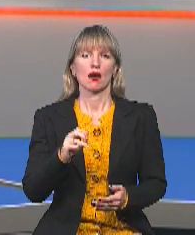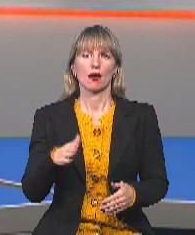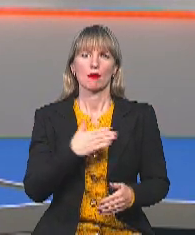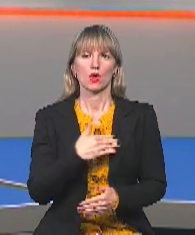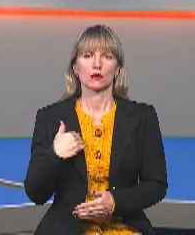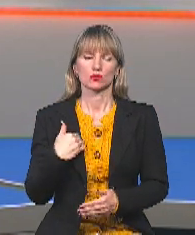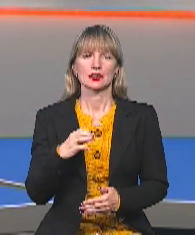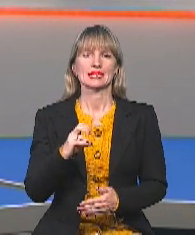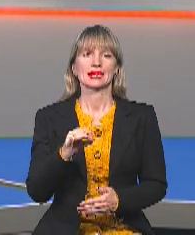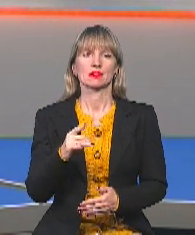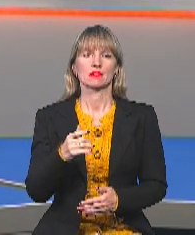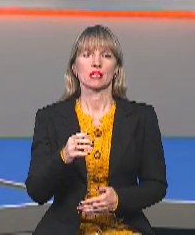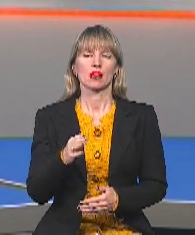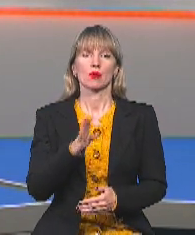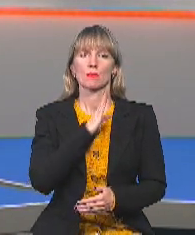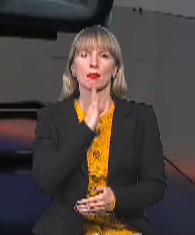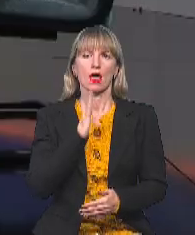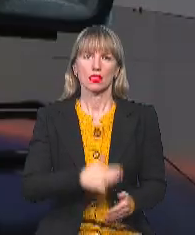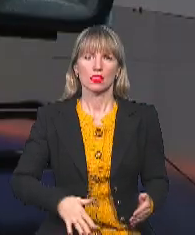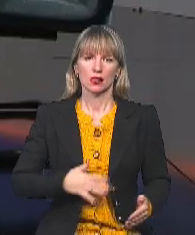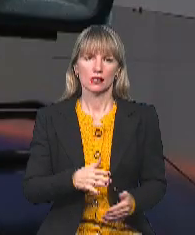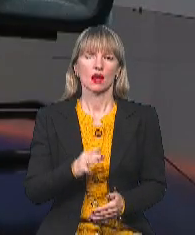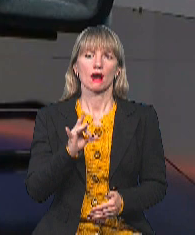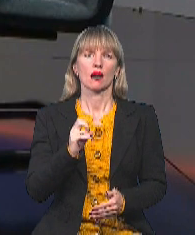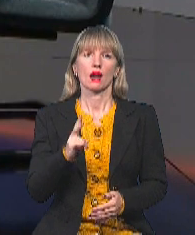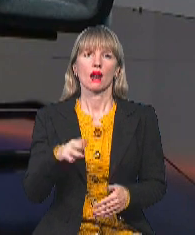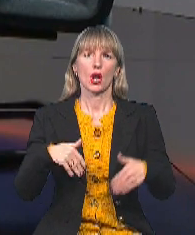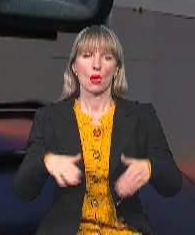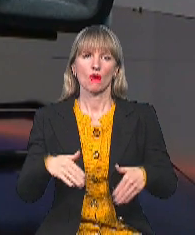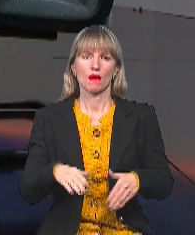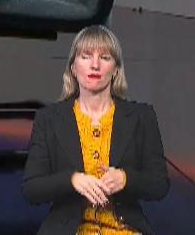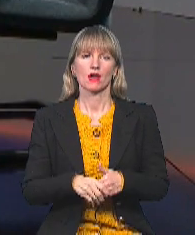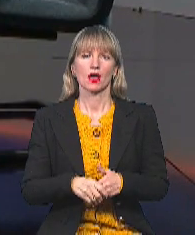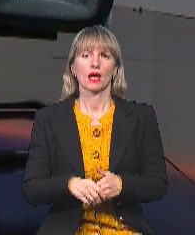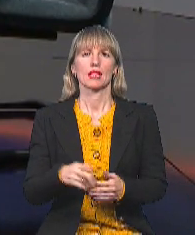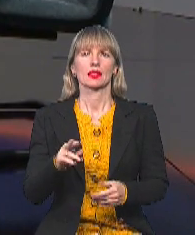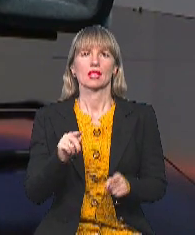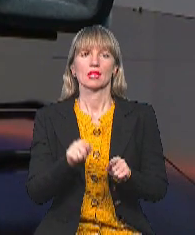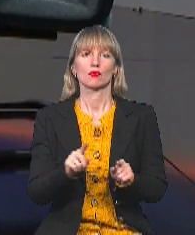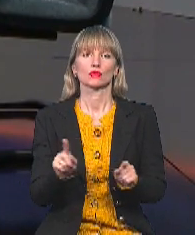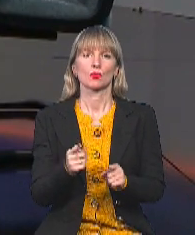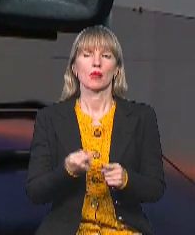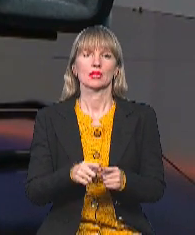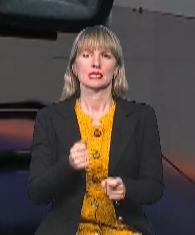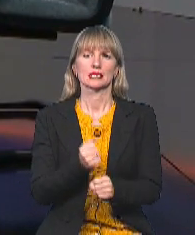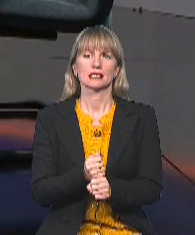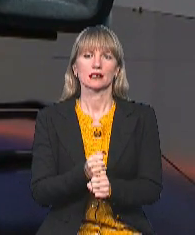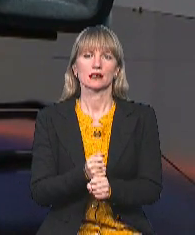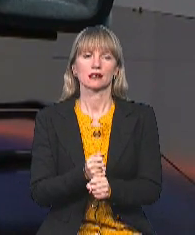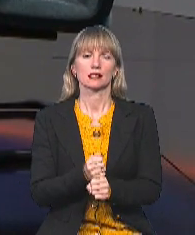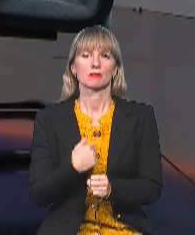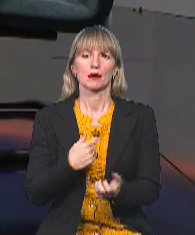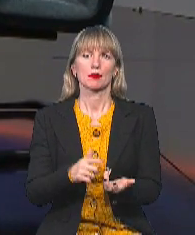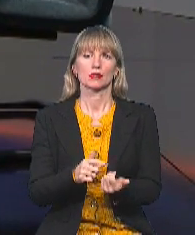молочной железы, скрининг на рак шейки матки, скрининг на рак легкого. Вот. Но для того, чтобы это сделать, это